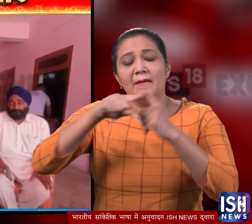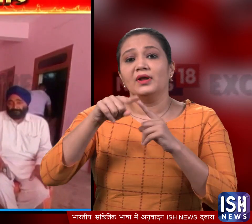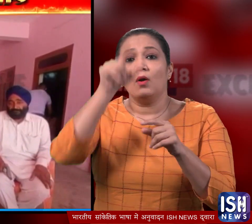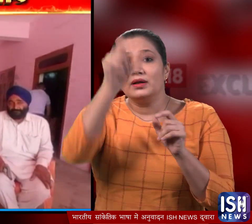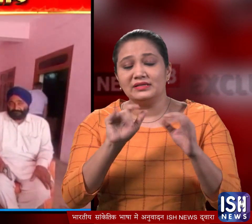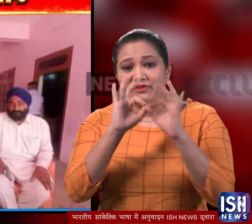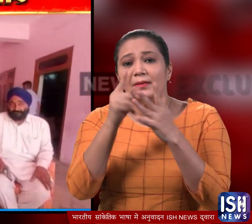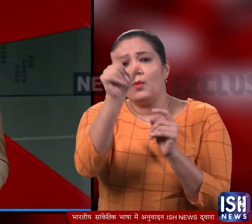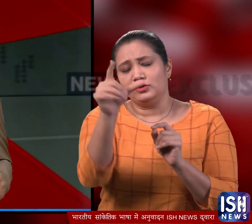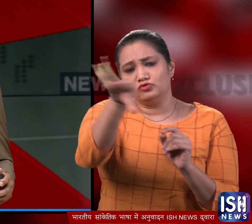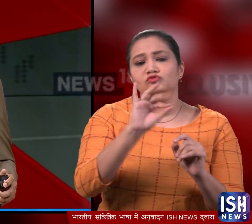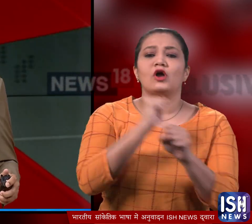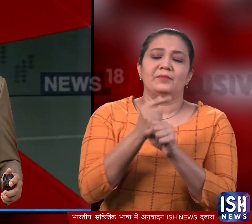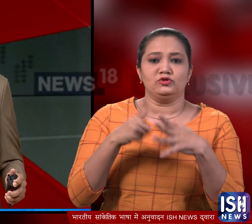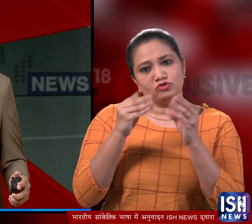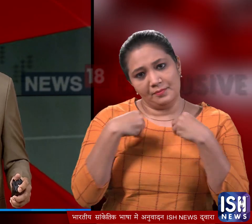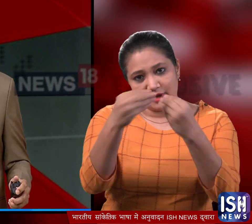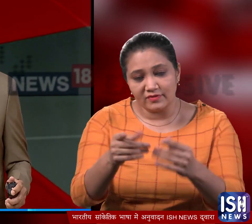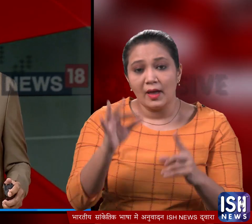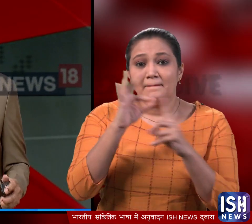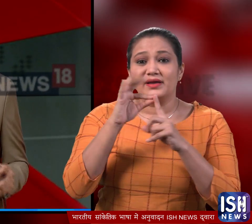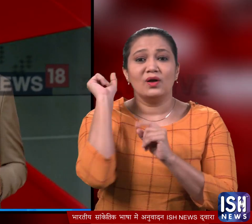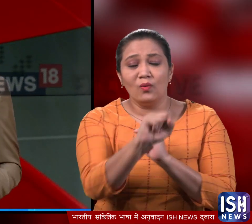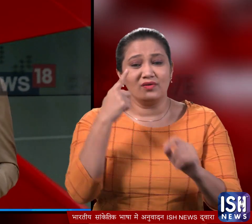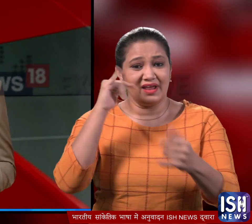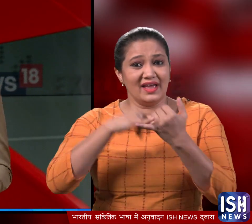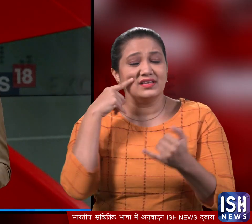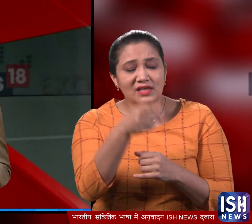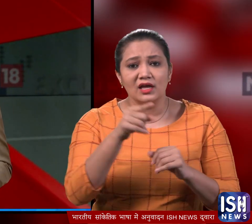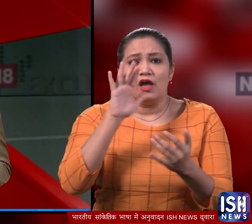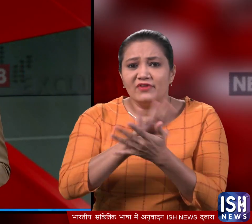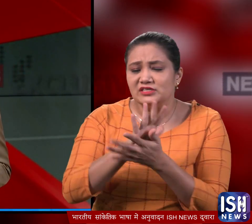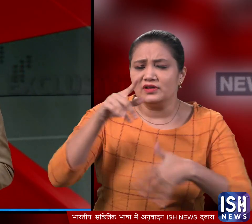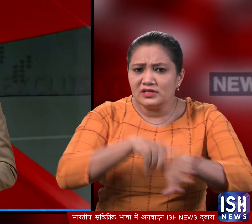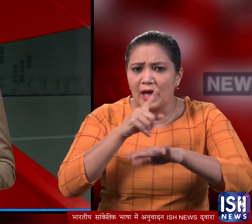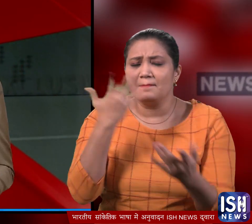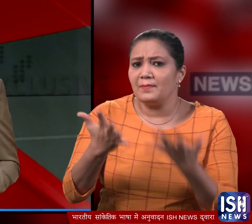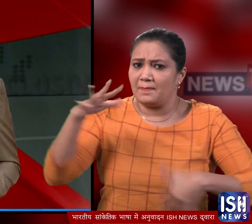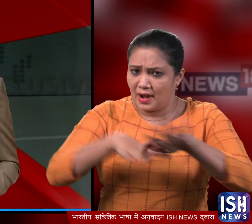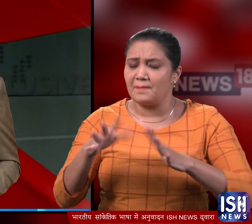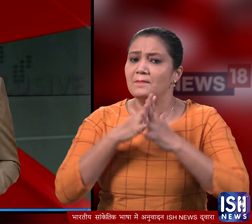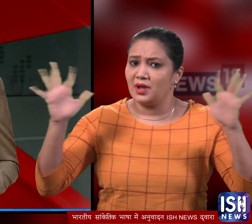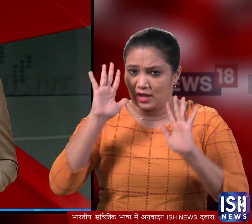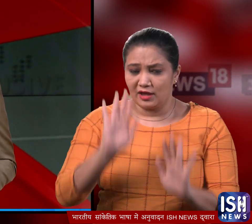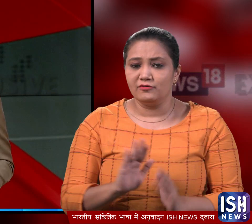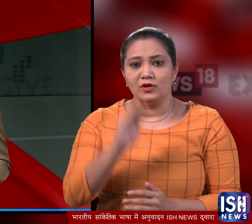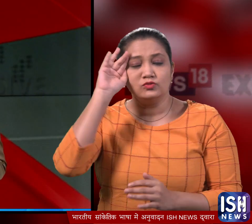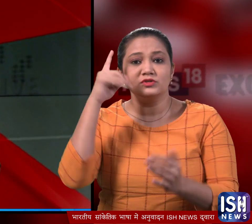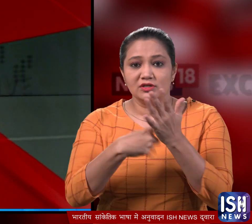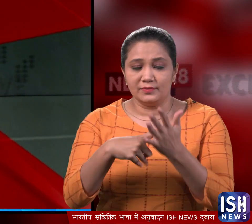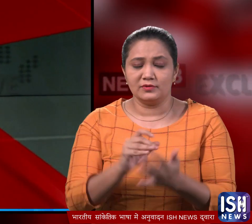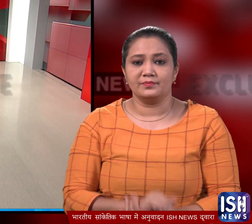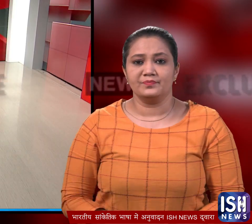नौकरी देने का ऐलान किया। वहीं दूसरी तरफ पाकिस्तान की खुफिया एजेंसी ISI ने त्योहारों के सीजन के बीच एक नई साजिश रची है। न्यूज़ 18 के आनंद